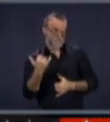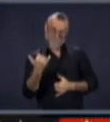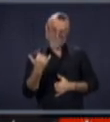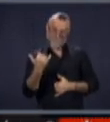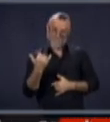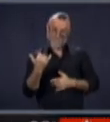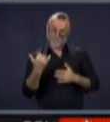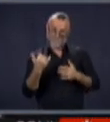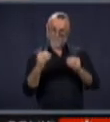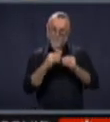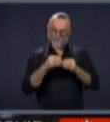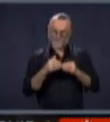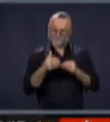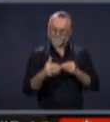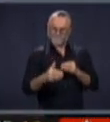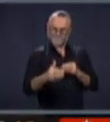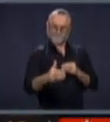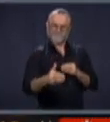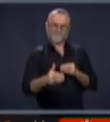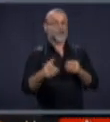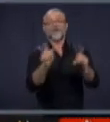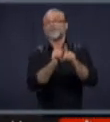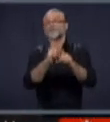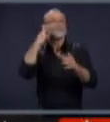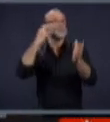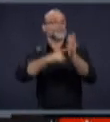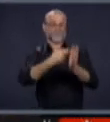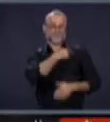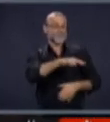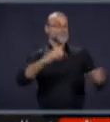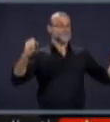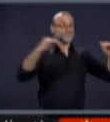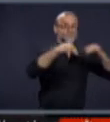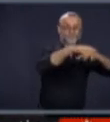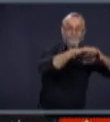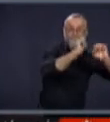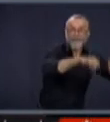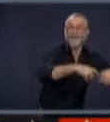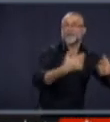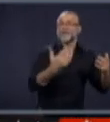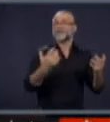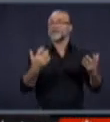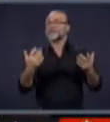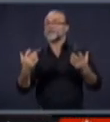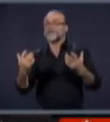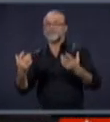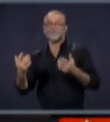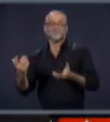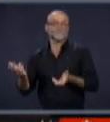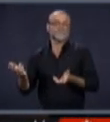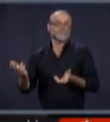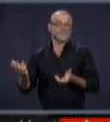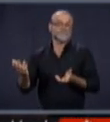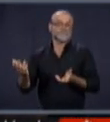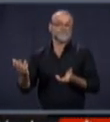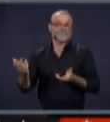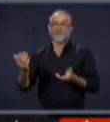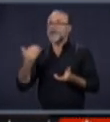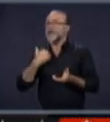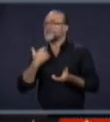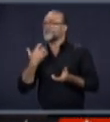en arrivons aux étapes suivantes, les rassemblements religieux. J'ai vu